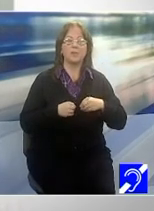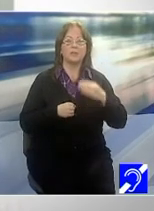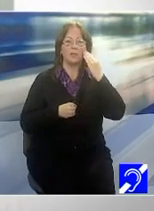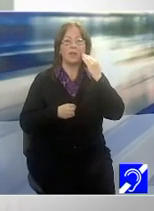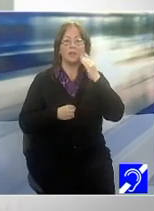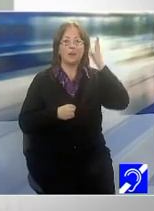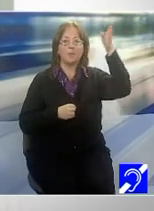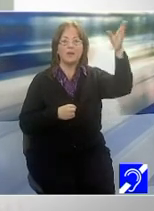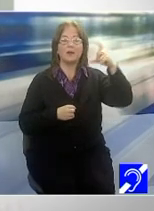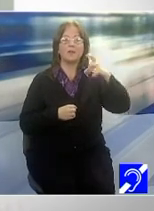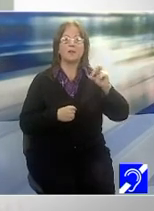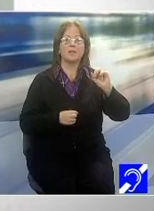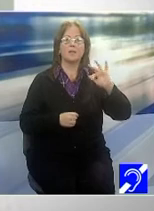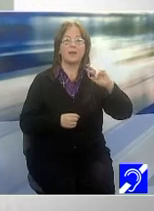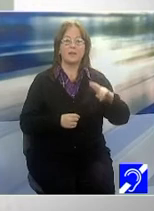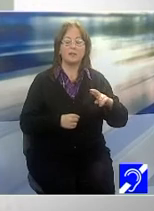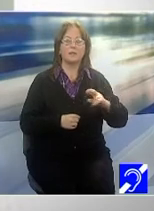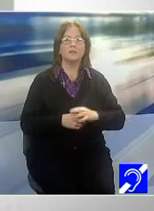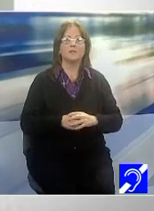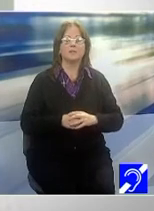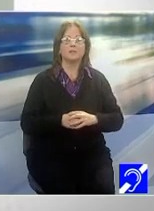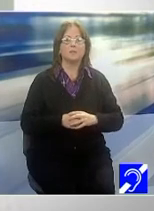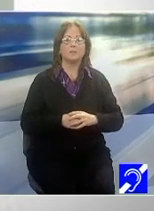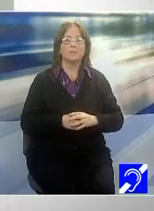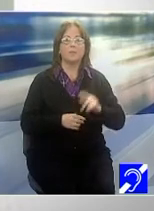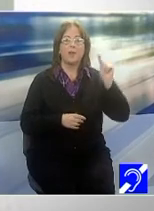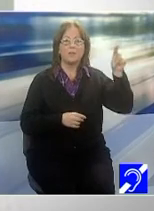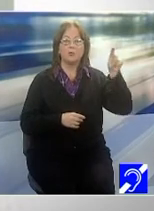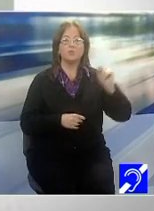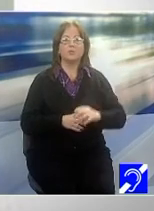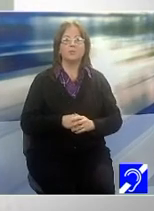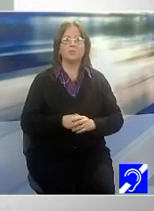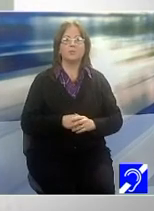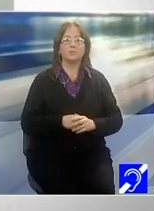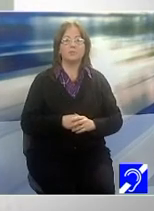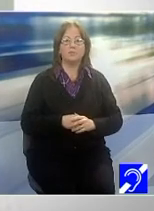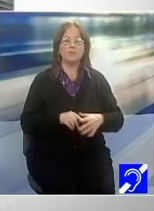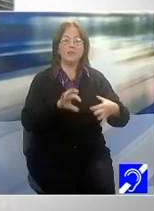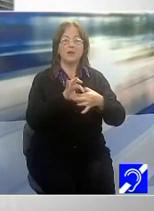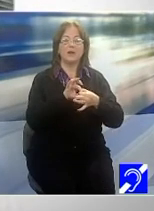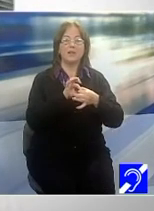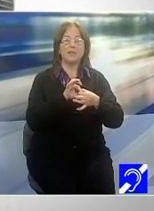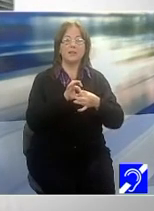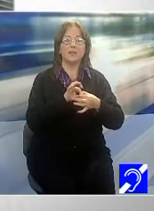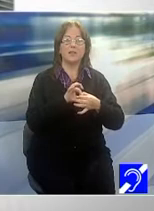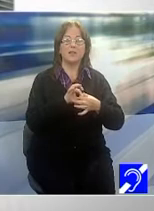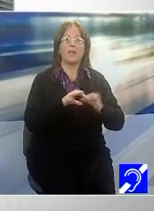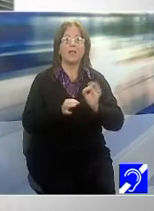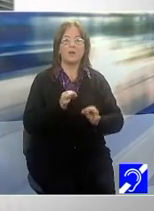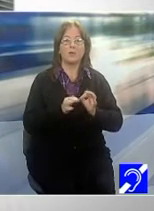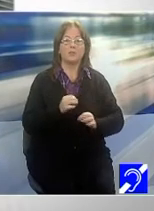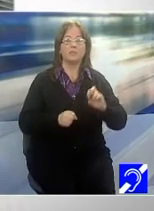Nixon parcă a vizitat România. Atunci relațiile economice și